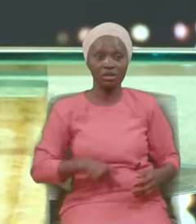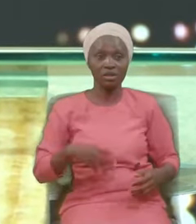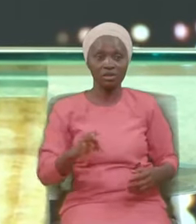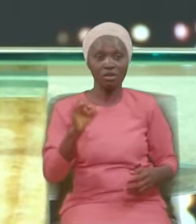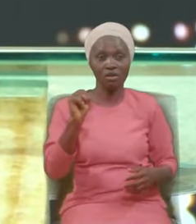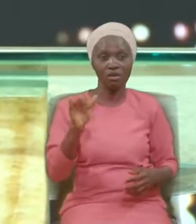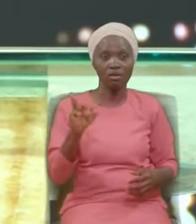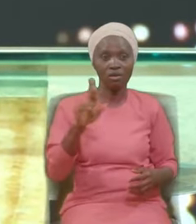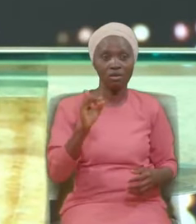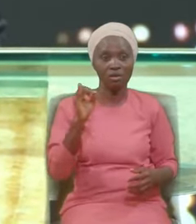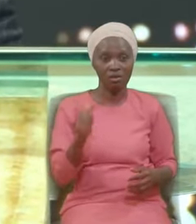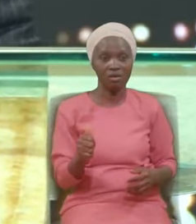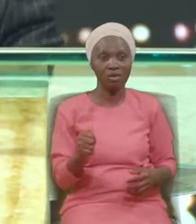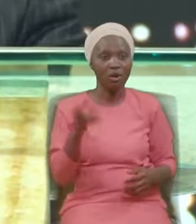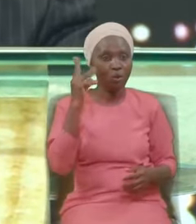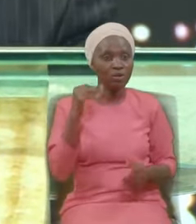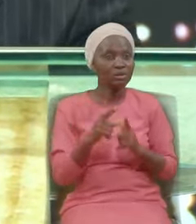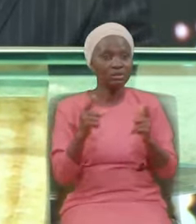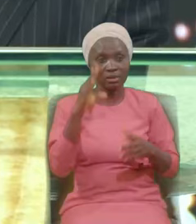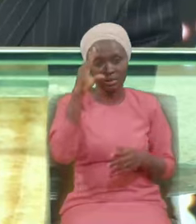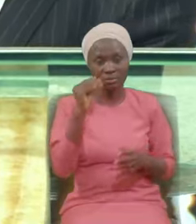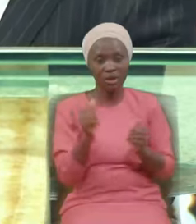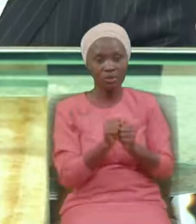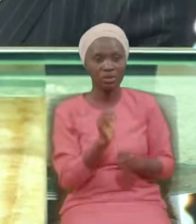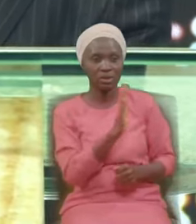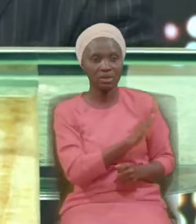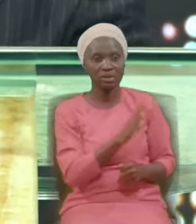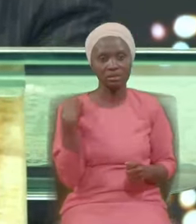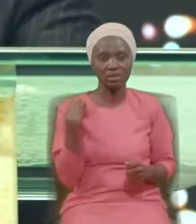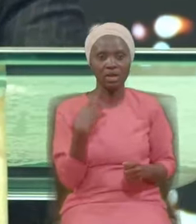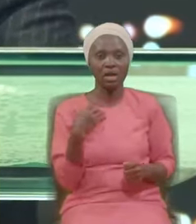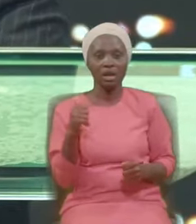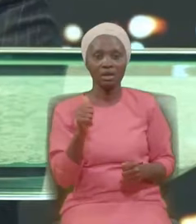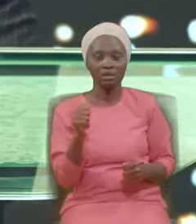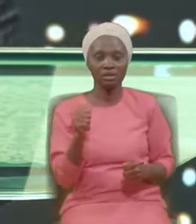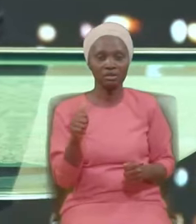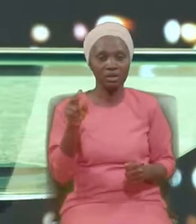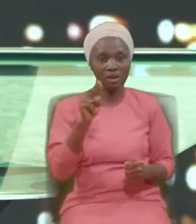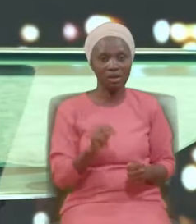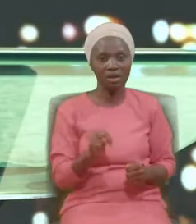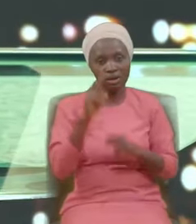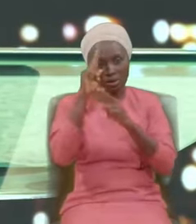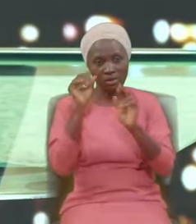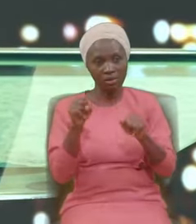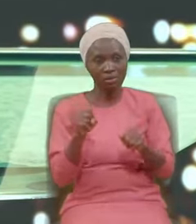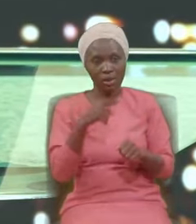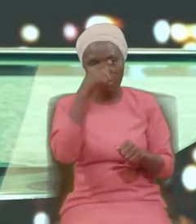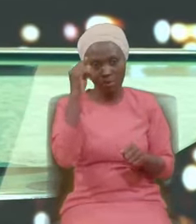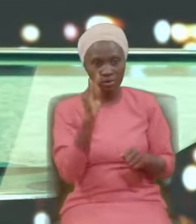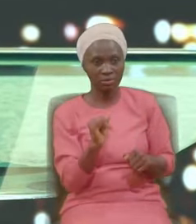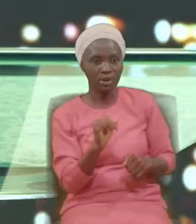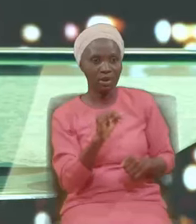jouissait de la faveur de son maître et d'une grande considération, car c'était par lui que